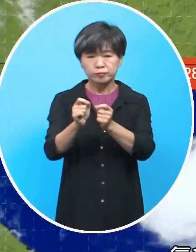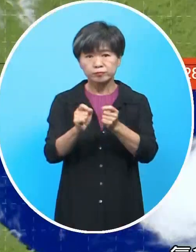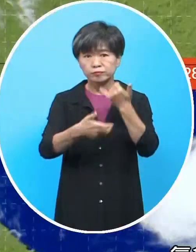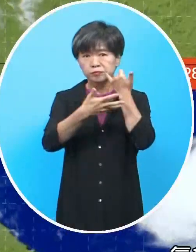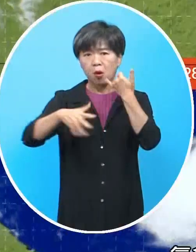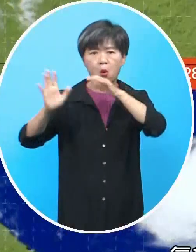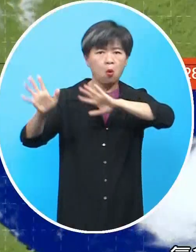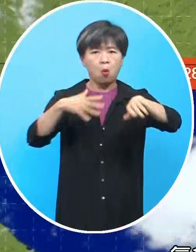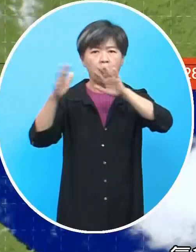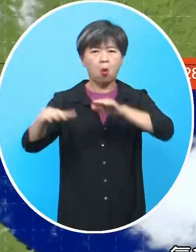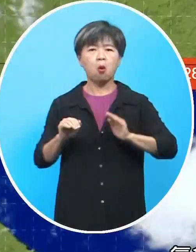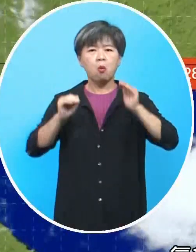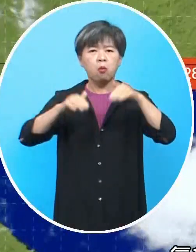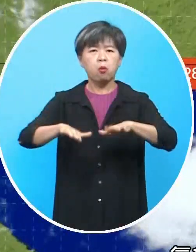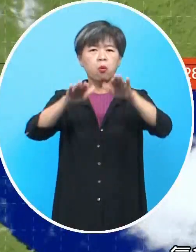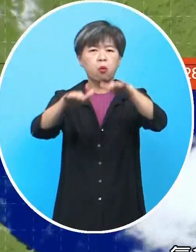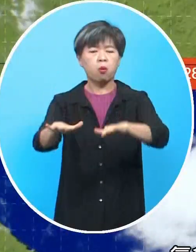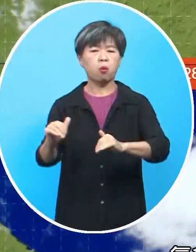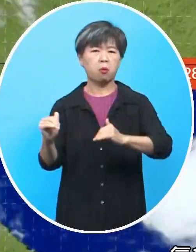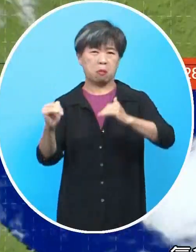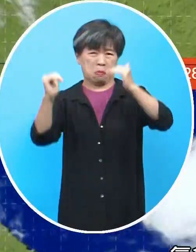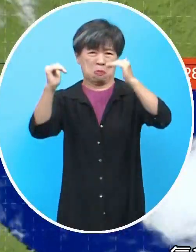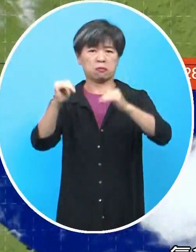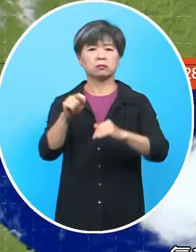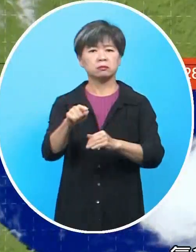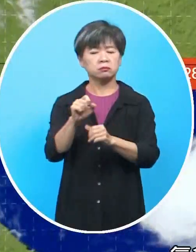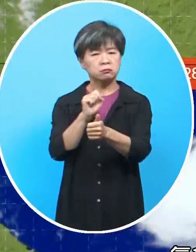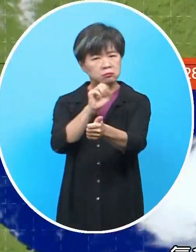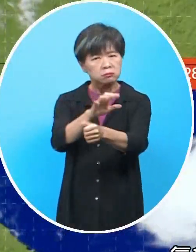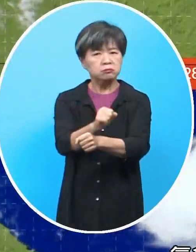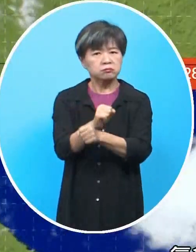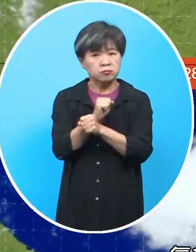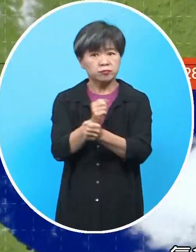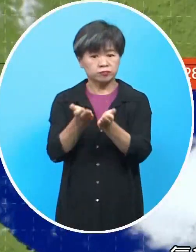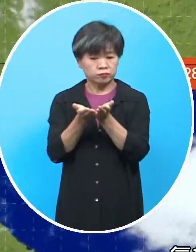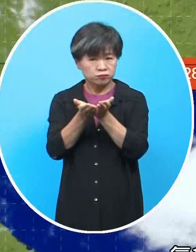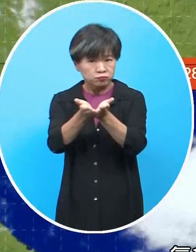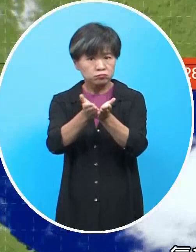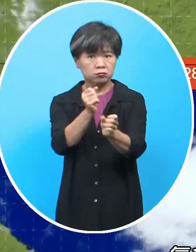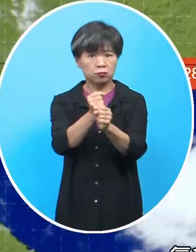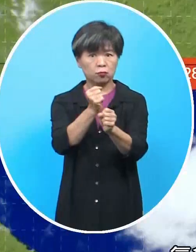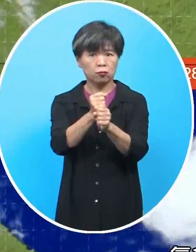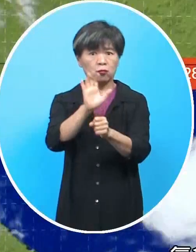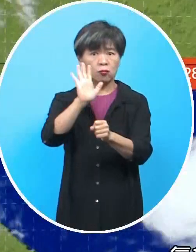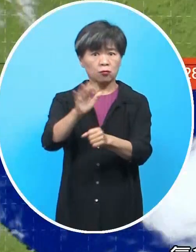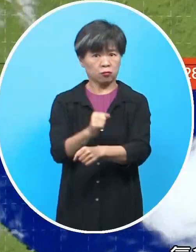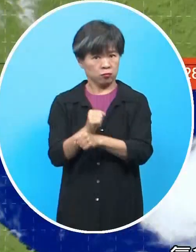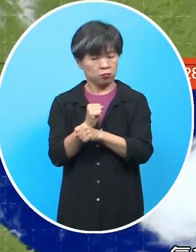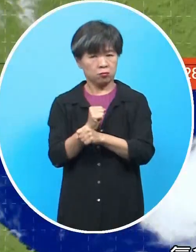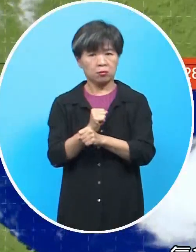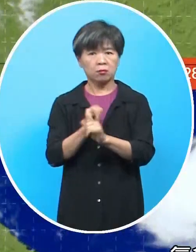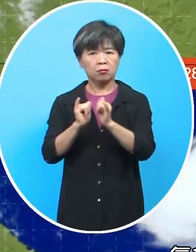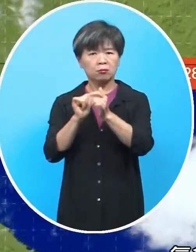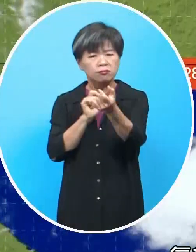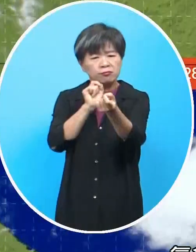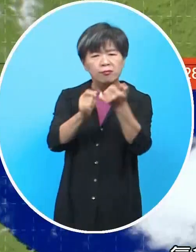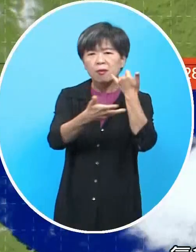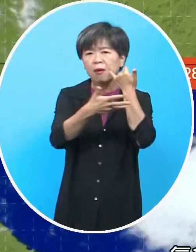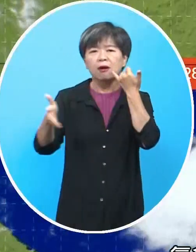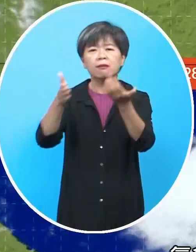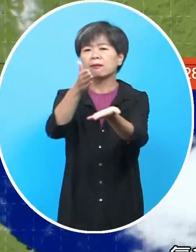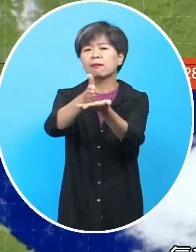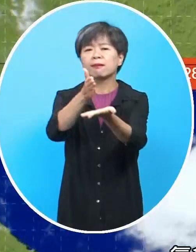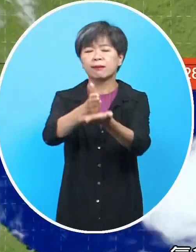跟长浪的现象。提醒，海上航行作业的船只要特别注意之外，民众也尽量不要前往海边活